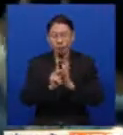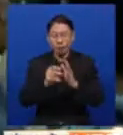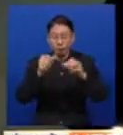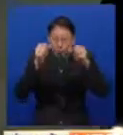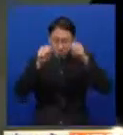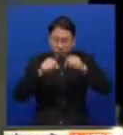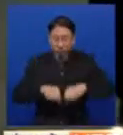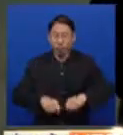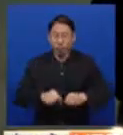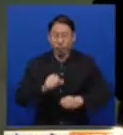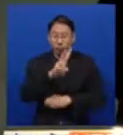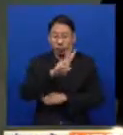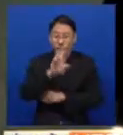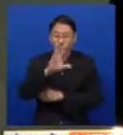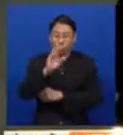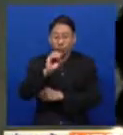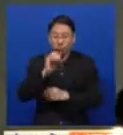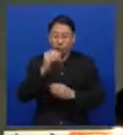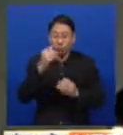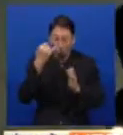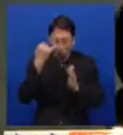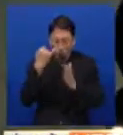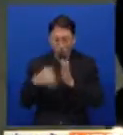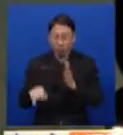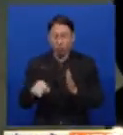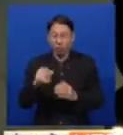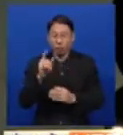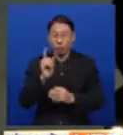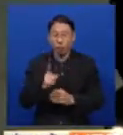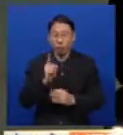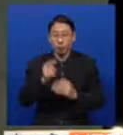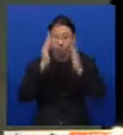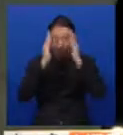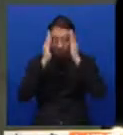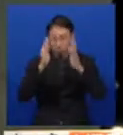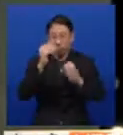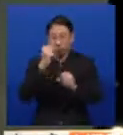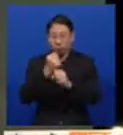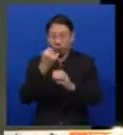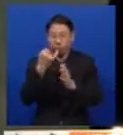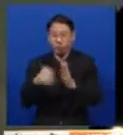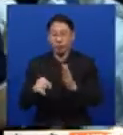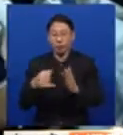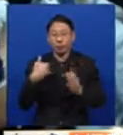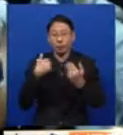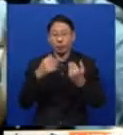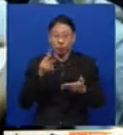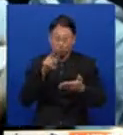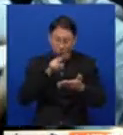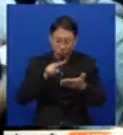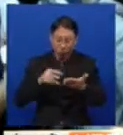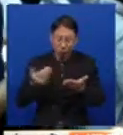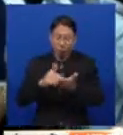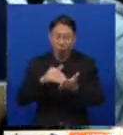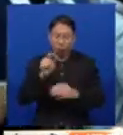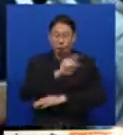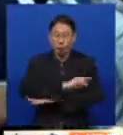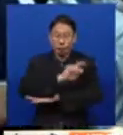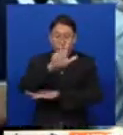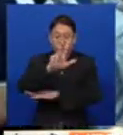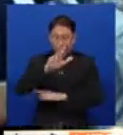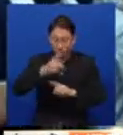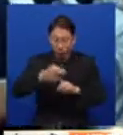250คนมีมูลความผิดจงใจที่จะกระทำความผิดซึ่งจะมีการพิจารณาอีกครั้งในวันที่ 3